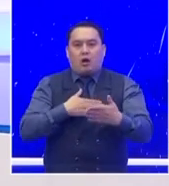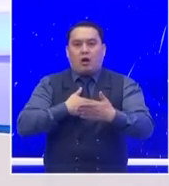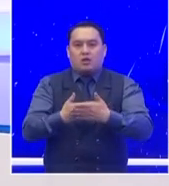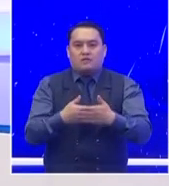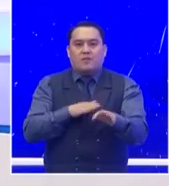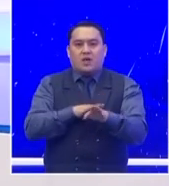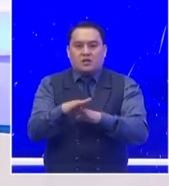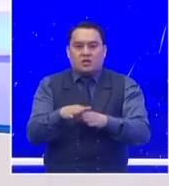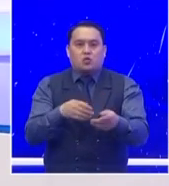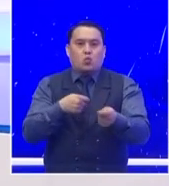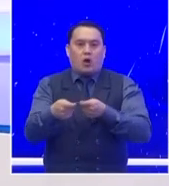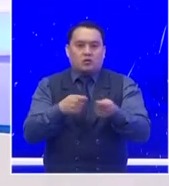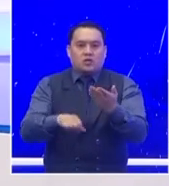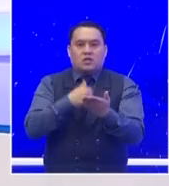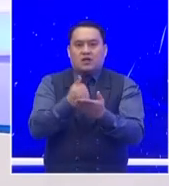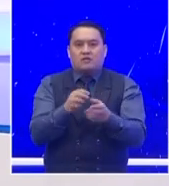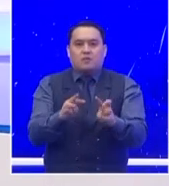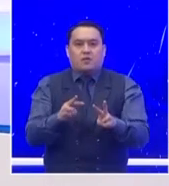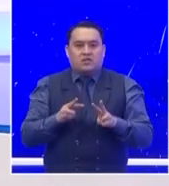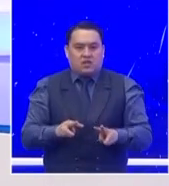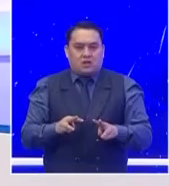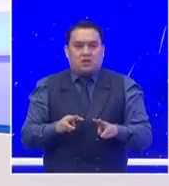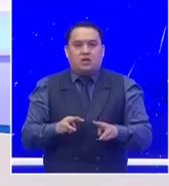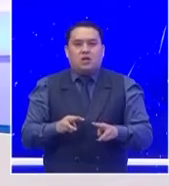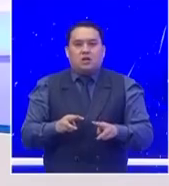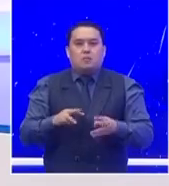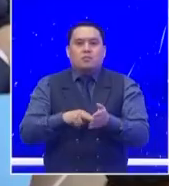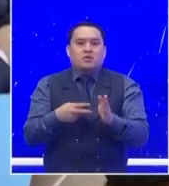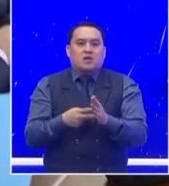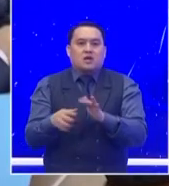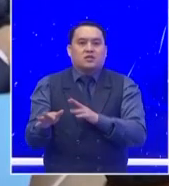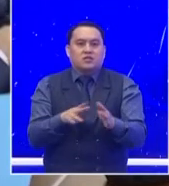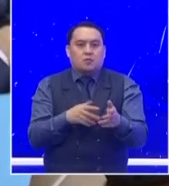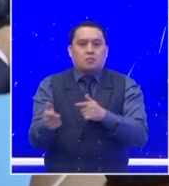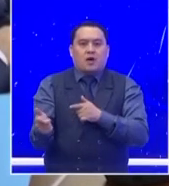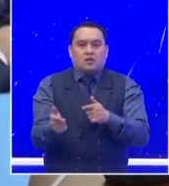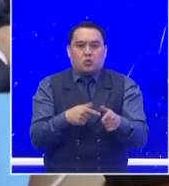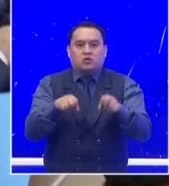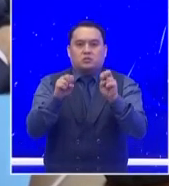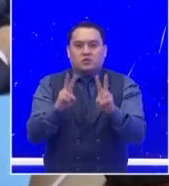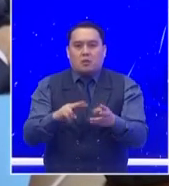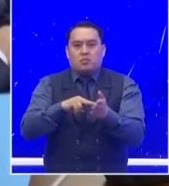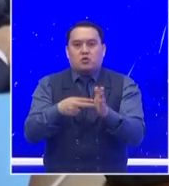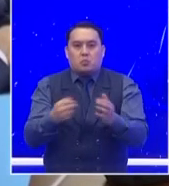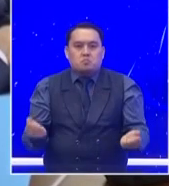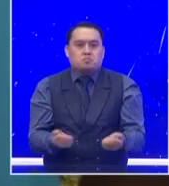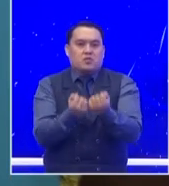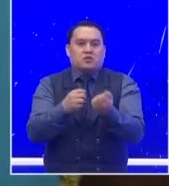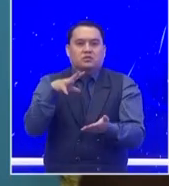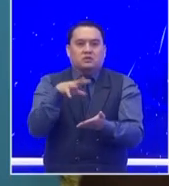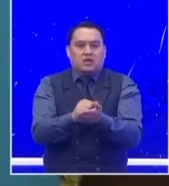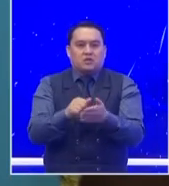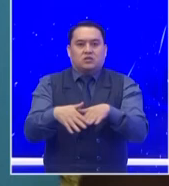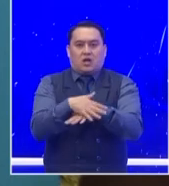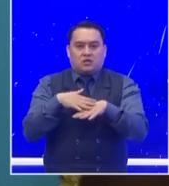оперативного реагирования под руководством премьер-министра. Разработан антикризисный план действий и подготовлен специальный план по поддержке занятости